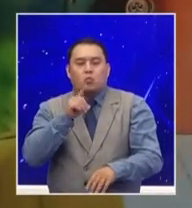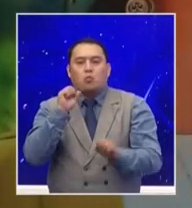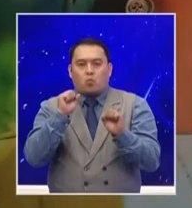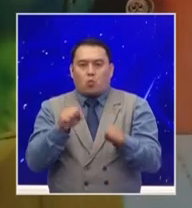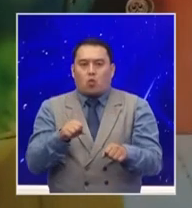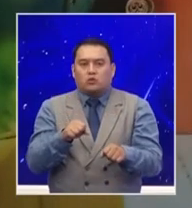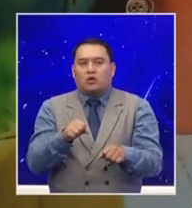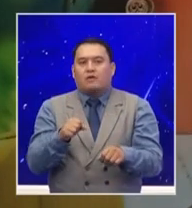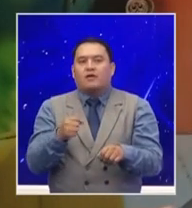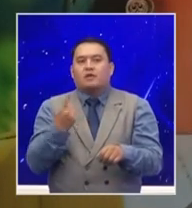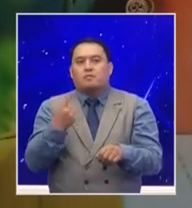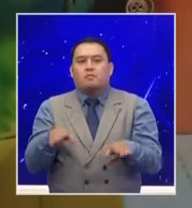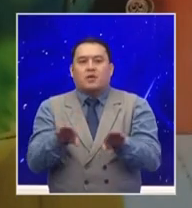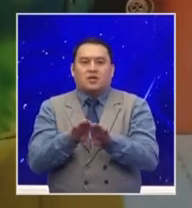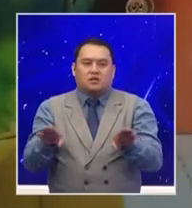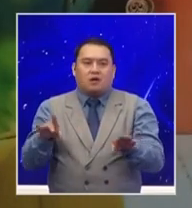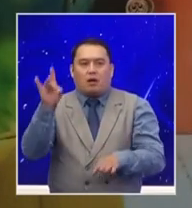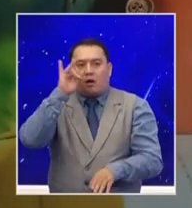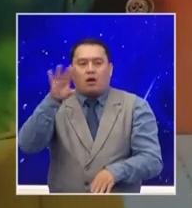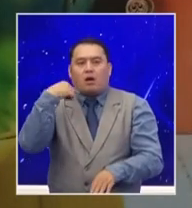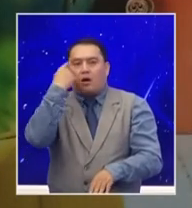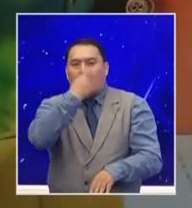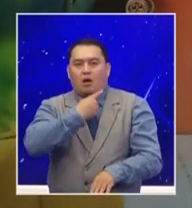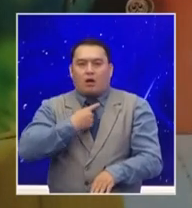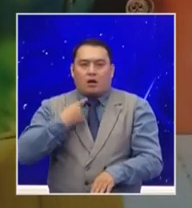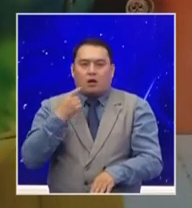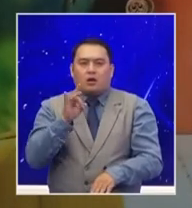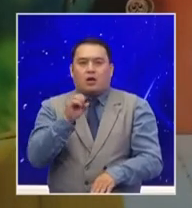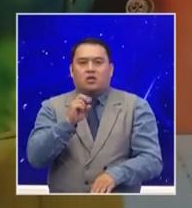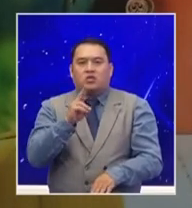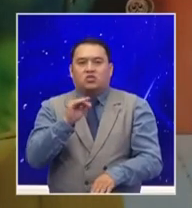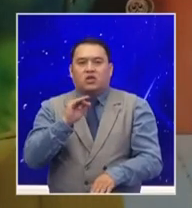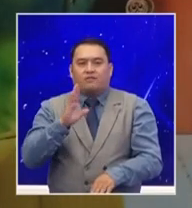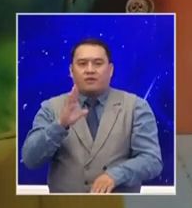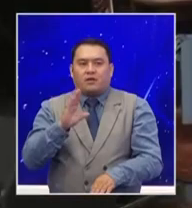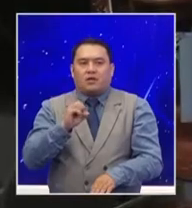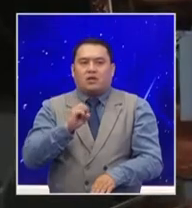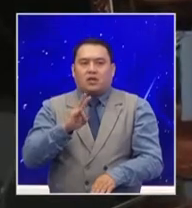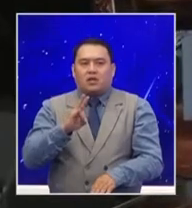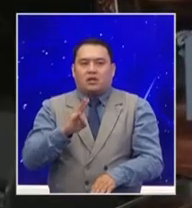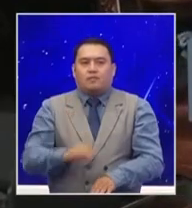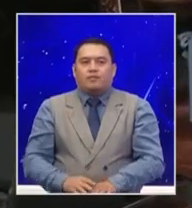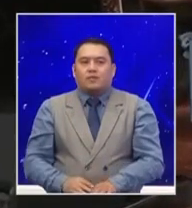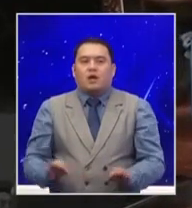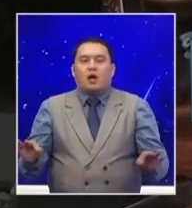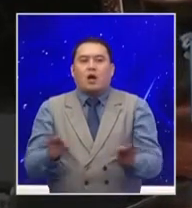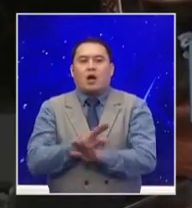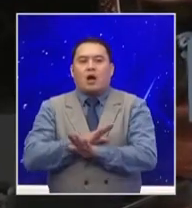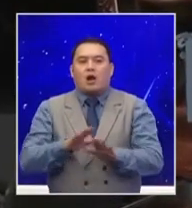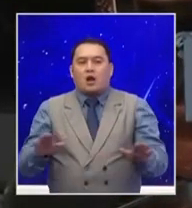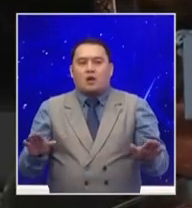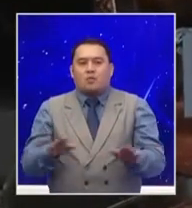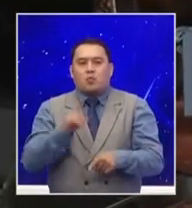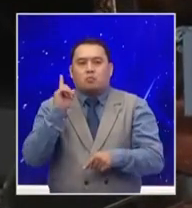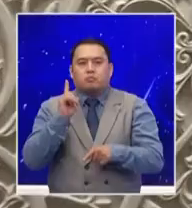смело поставить в один ряд вместе с такими именитыми личностями, как Даниш Ракишев и Кенен Азербаев. Альбомы Шабы Аденкул